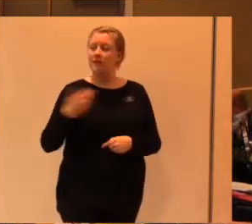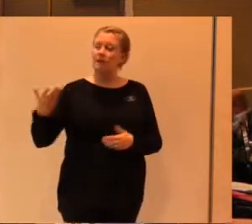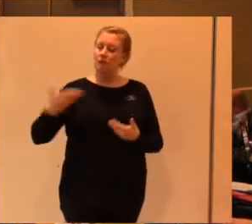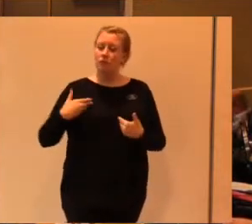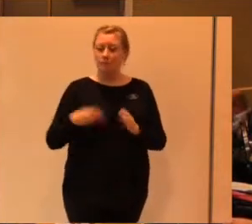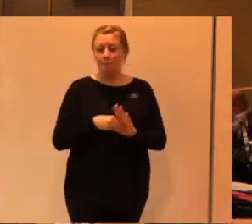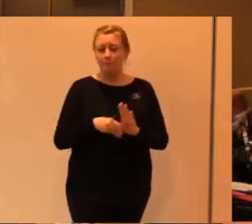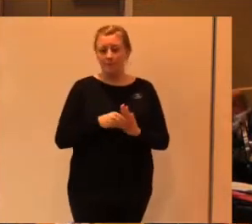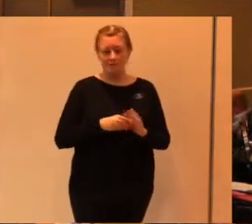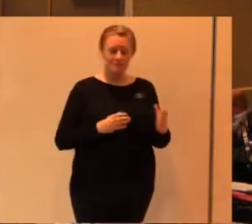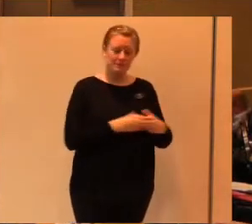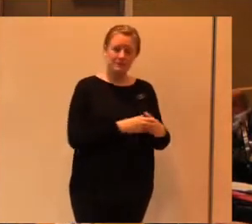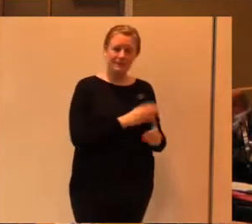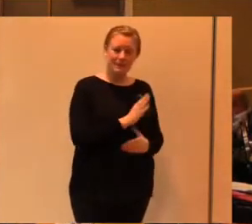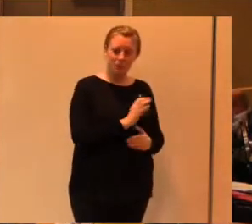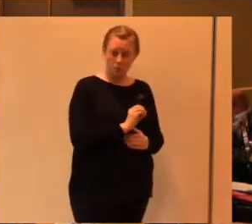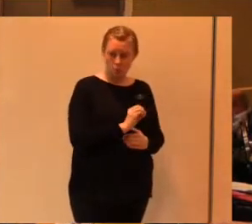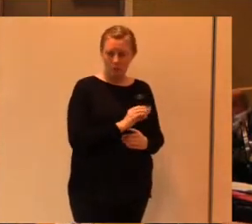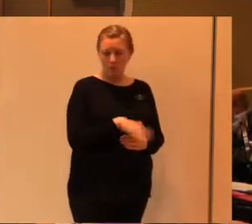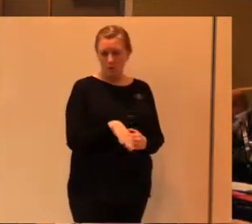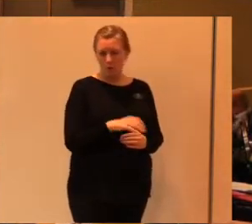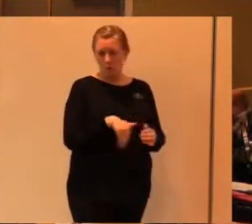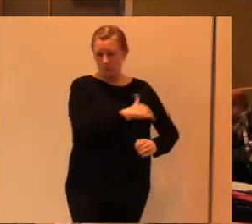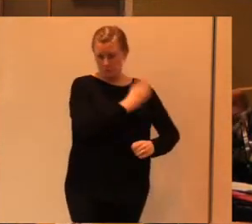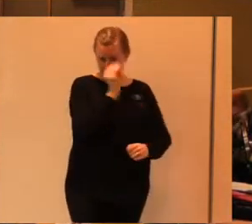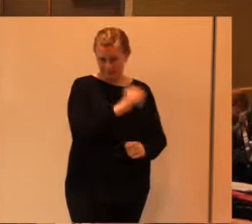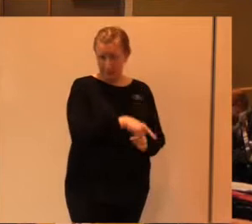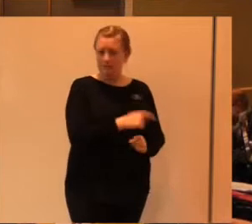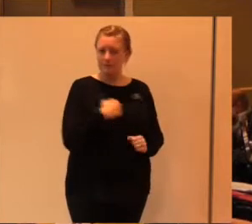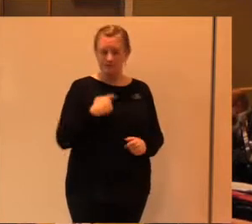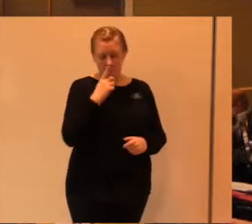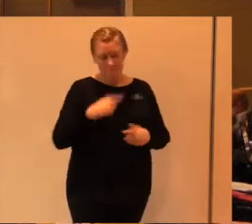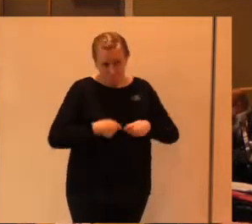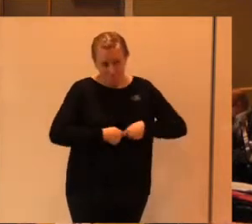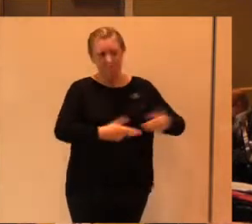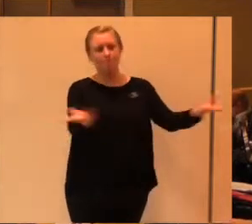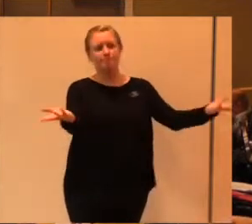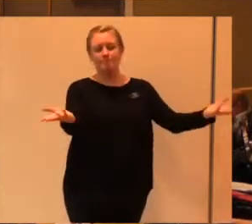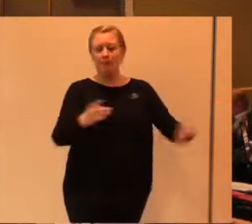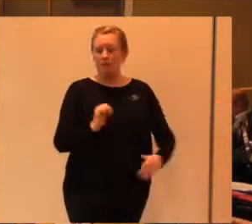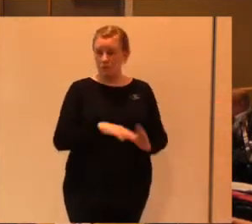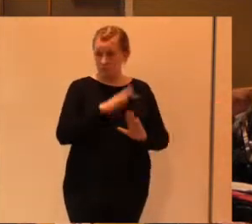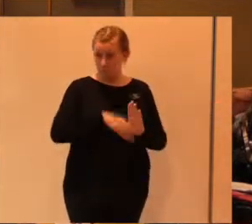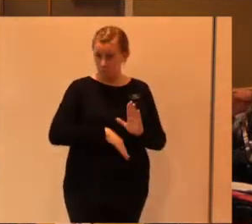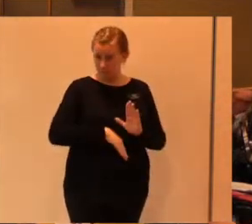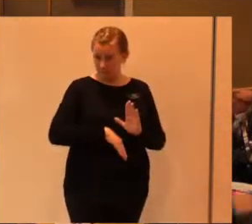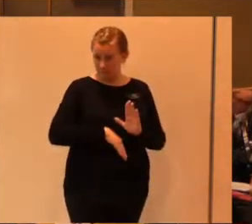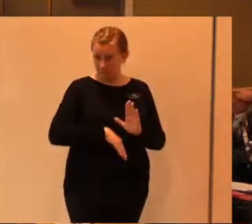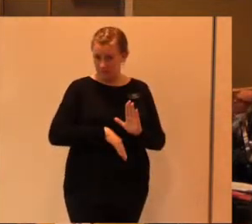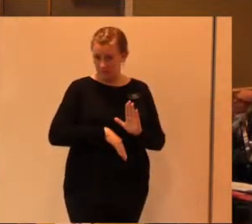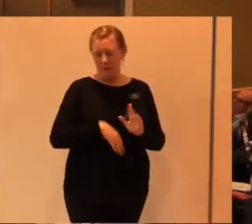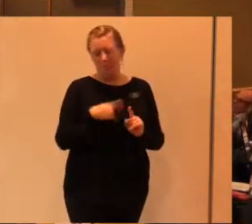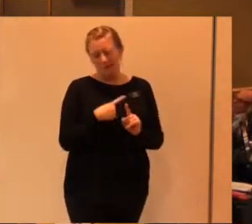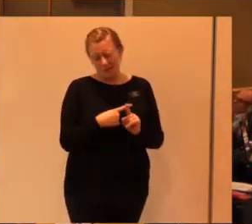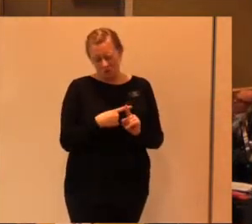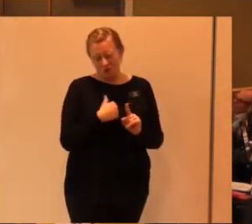med Diskrimineringsombudsmannen och Barnombudsmannen föra ut FN-konventionen. Och i det här sammanhanget så har jag då lagt till att det är